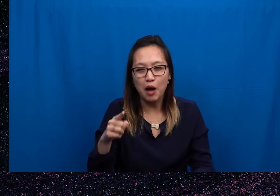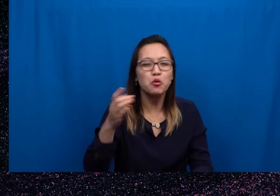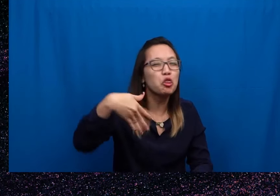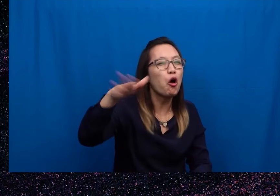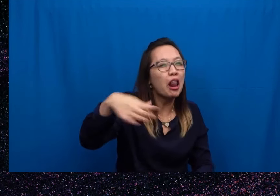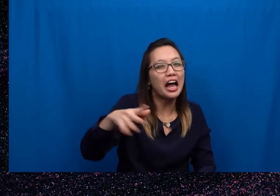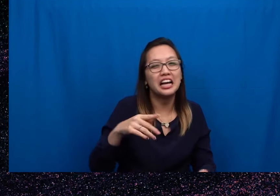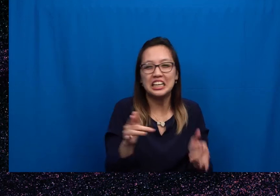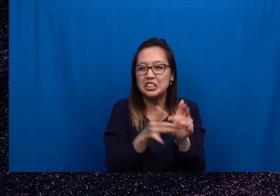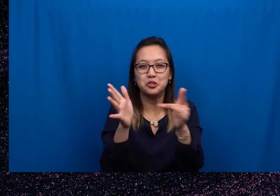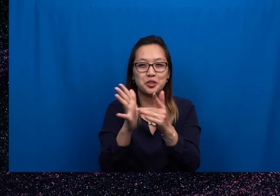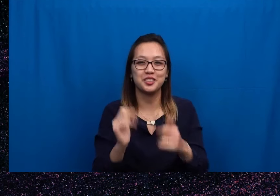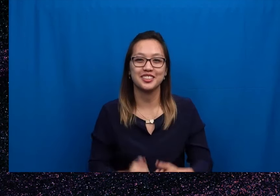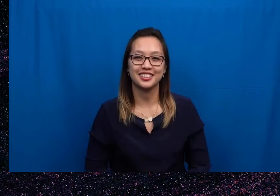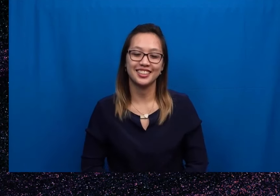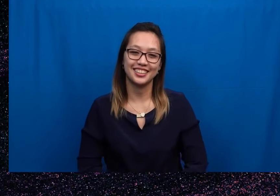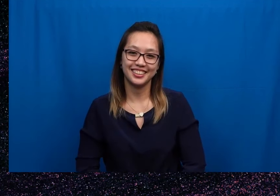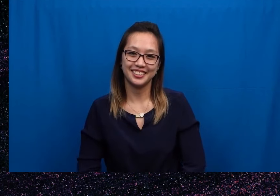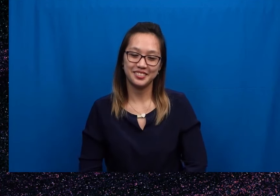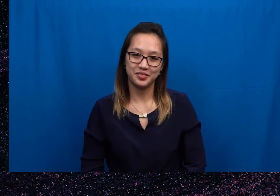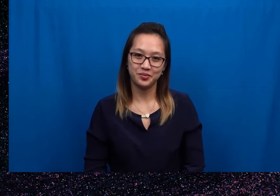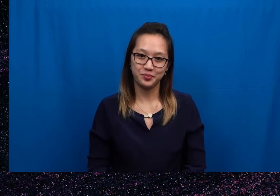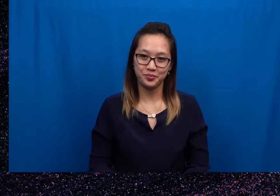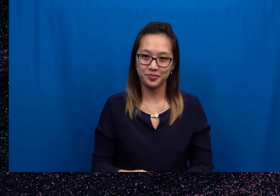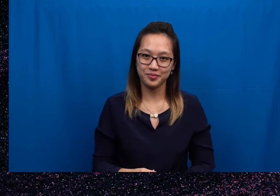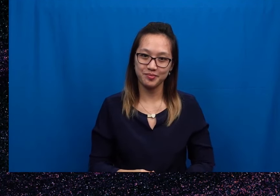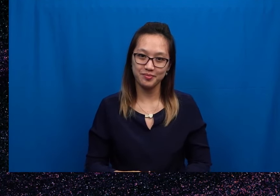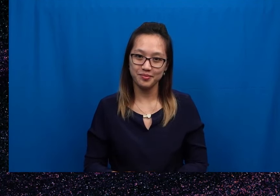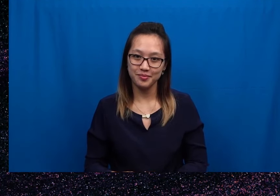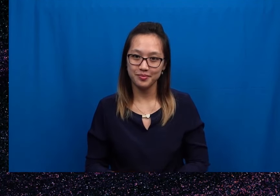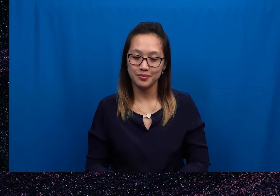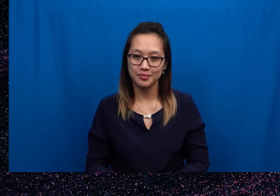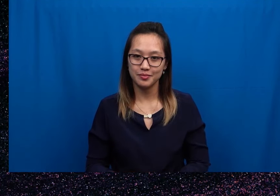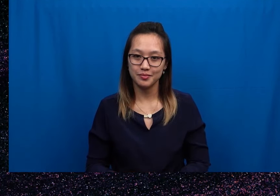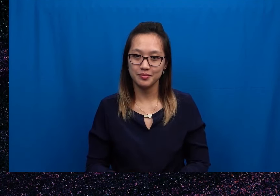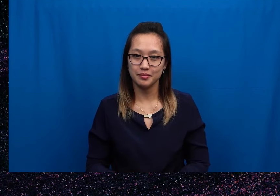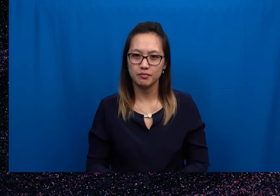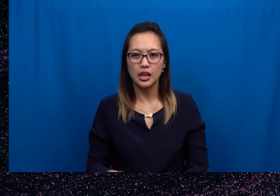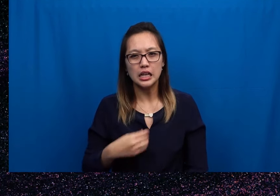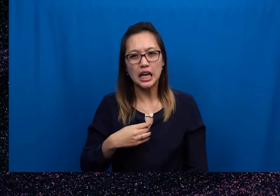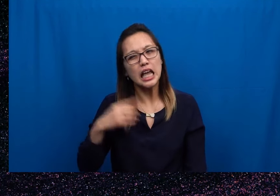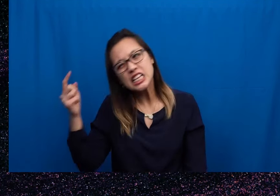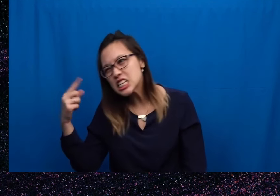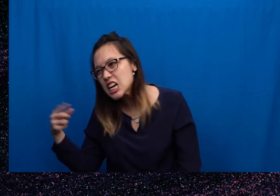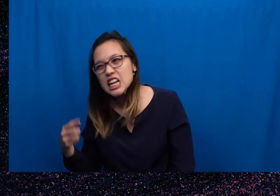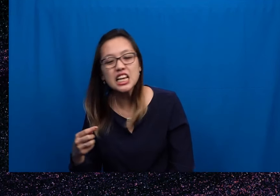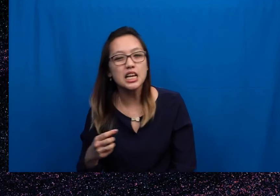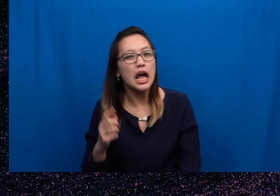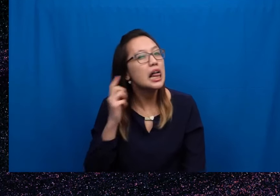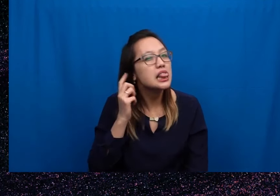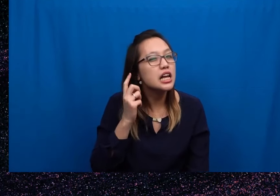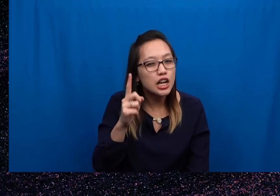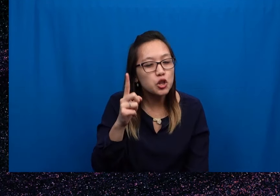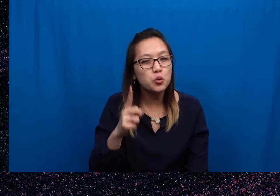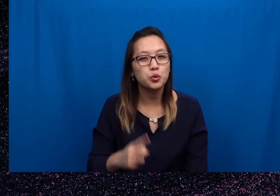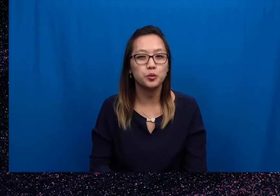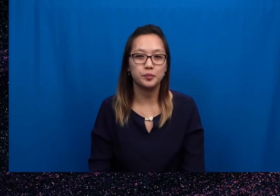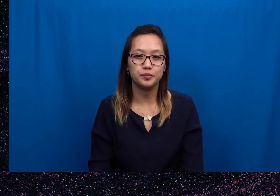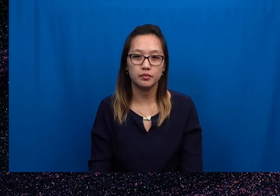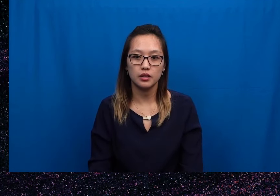Sepanjang 1 jam itu khotbahnya berputar kepada kebenaran itu. Saya sudah sering mendengarnya karena saya sudah cukup lama juga